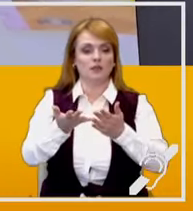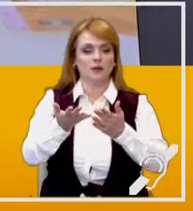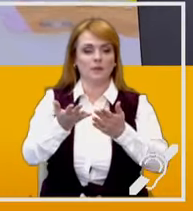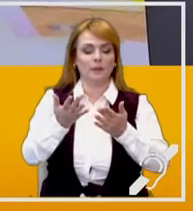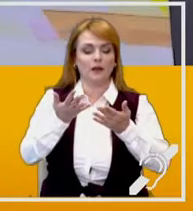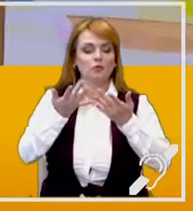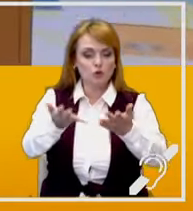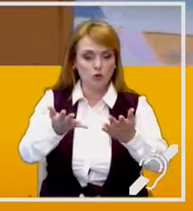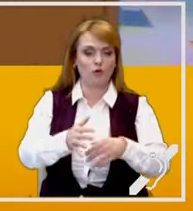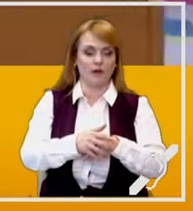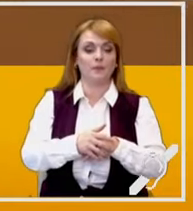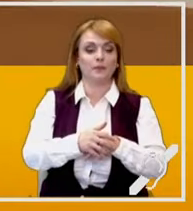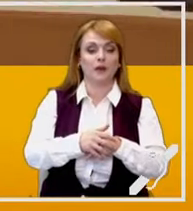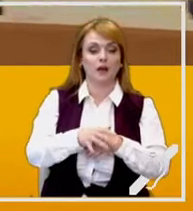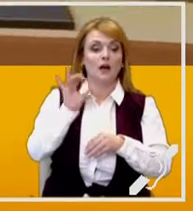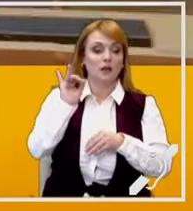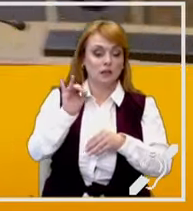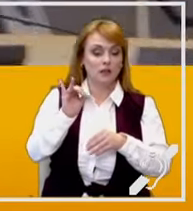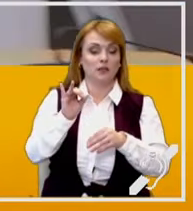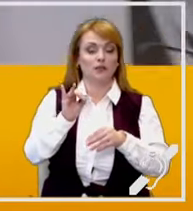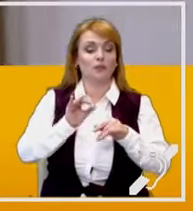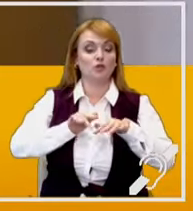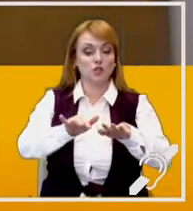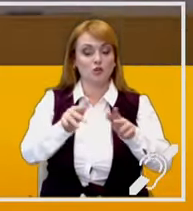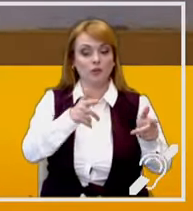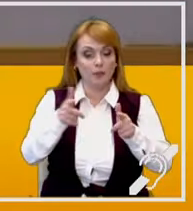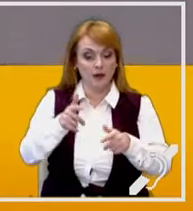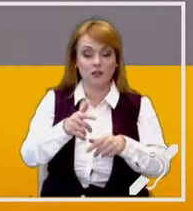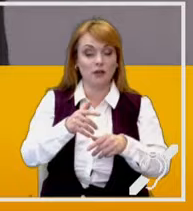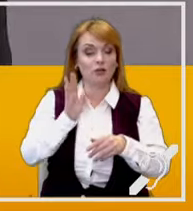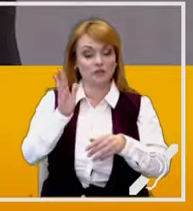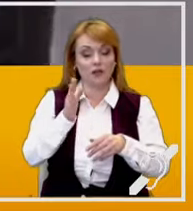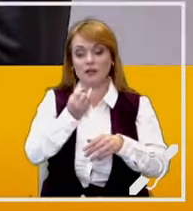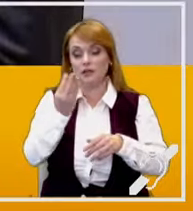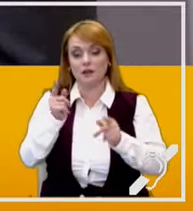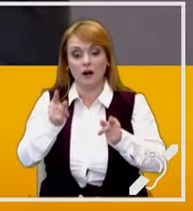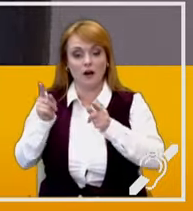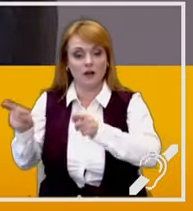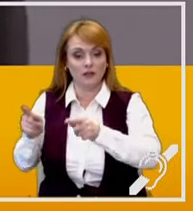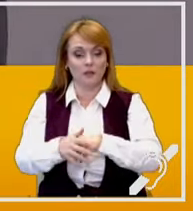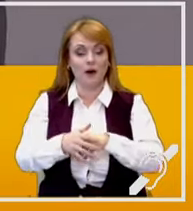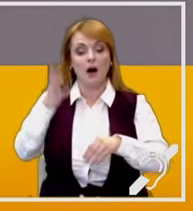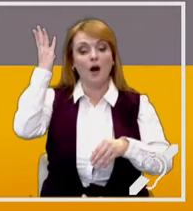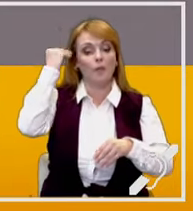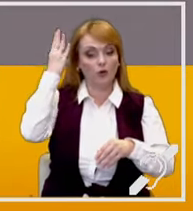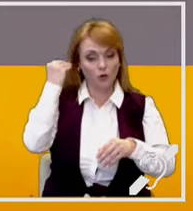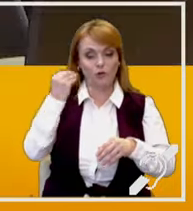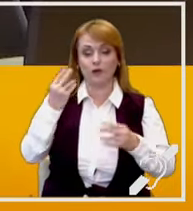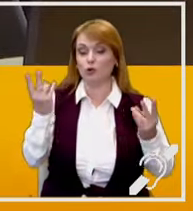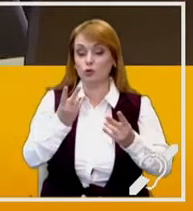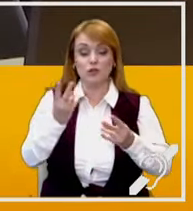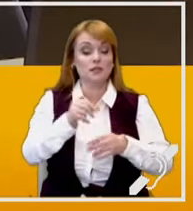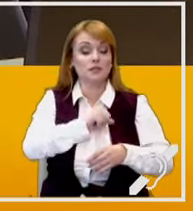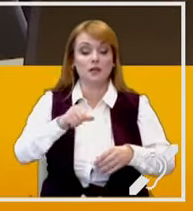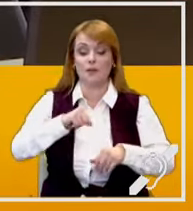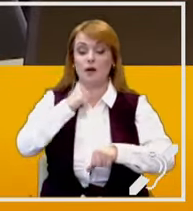de negocieri va consta din mai multe etape. Prima este ca Republica Moldova să-și seteze prioritățile, iar cap de listă este reforma